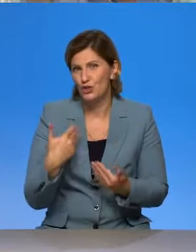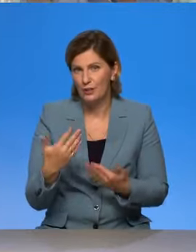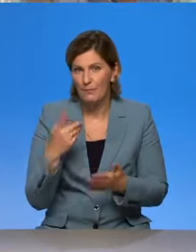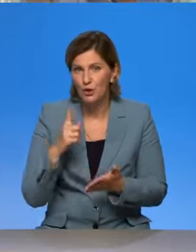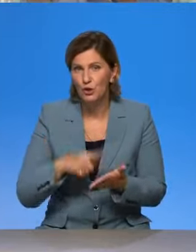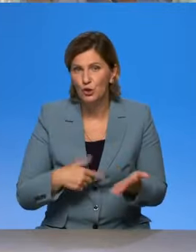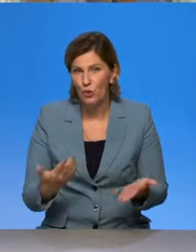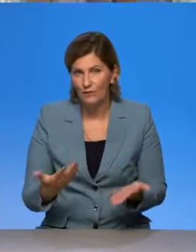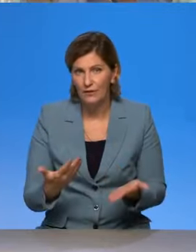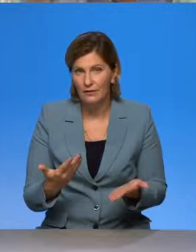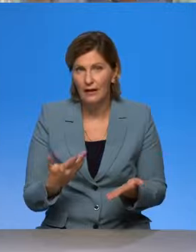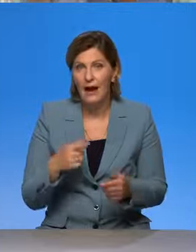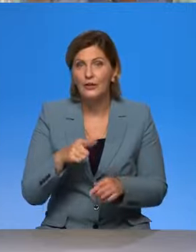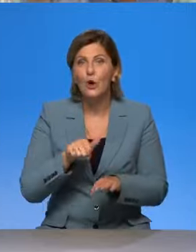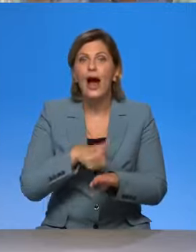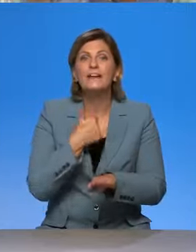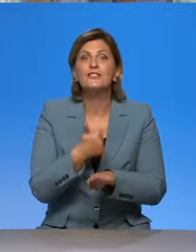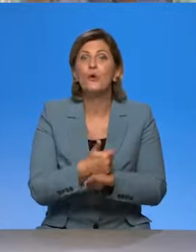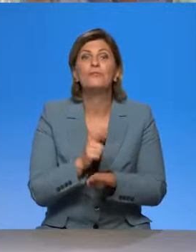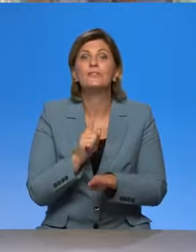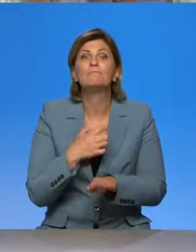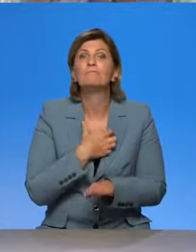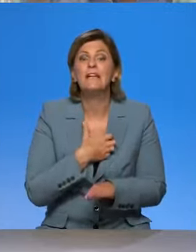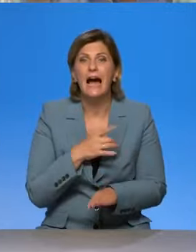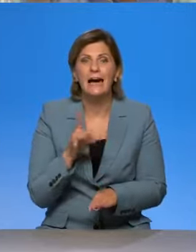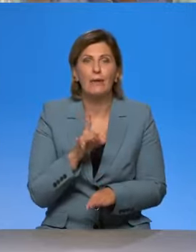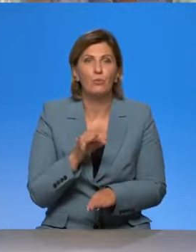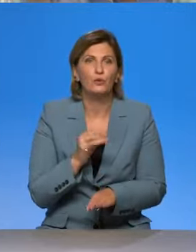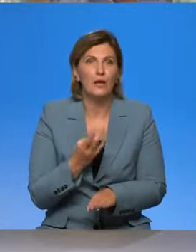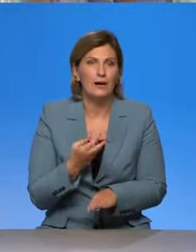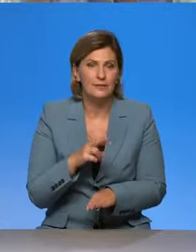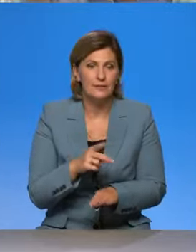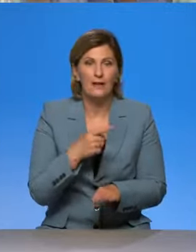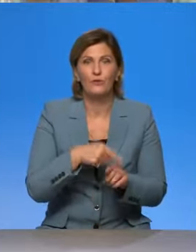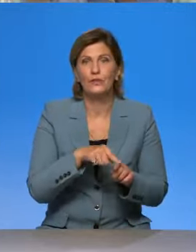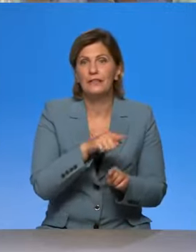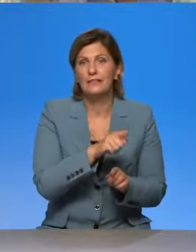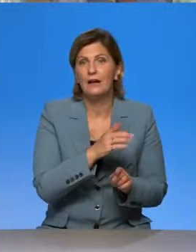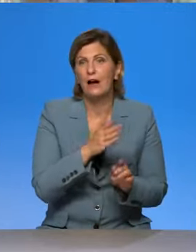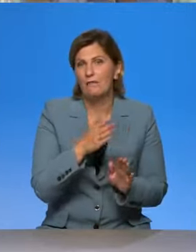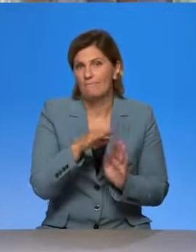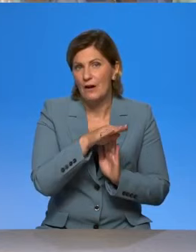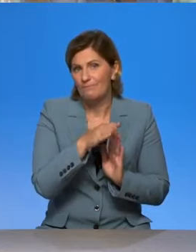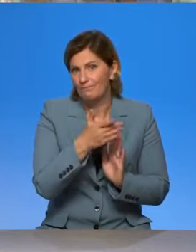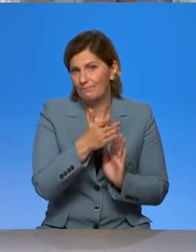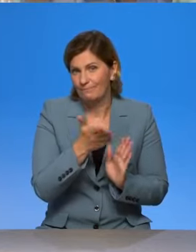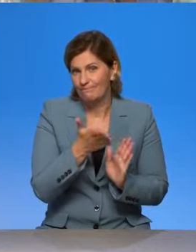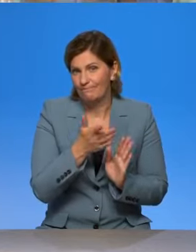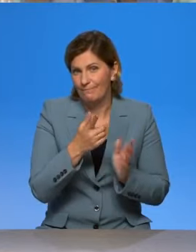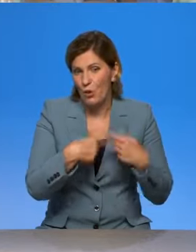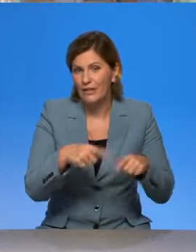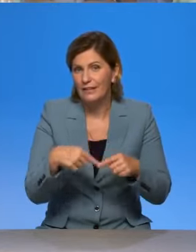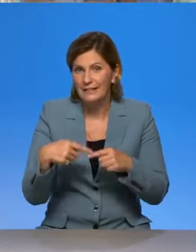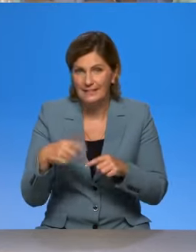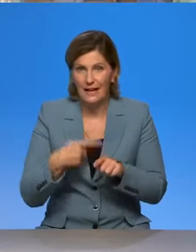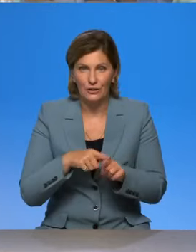оно прежде всего основывается на репутации тех структур, организаций, которые должны выполнять свои функции. И мы